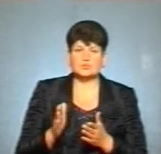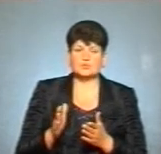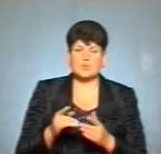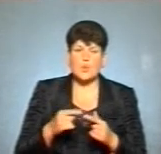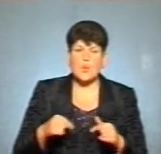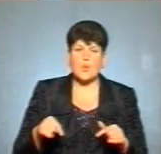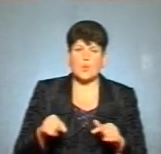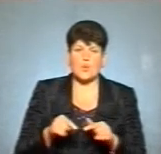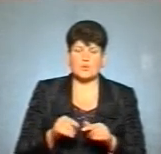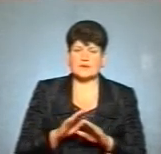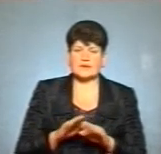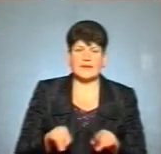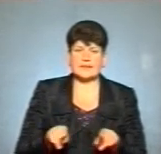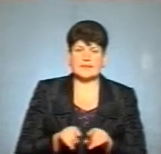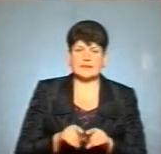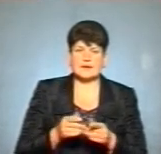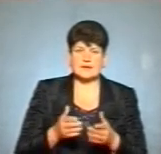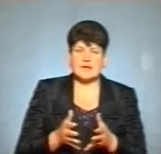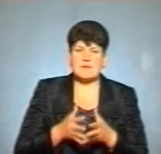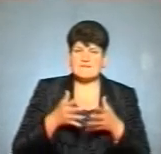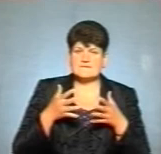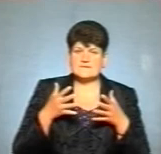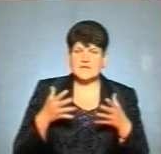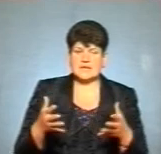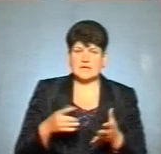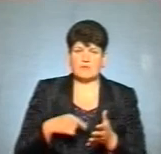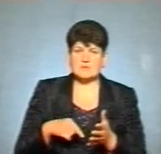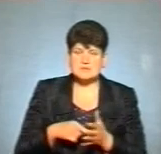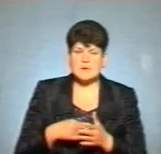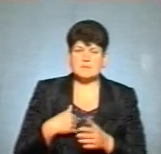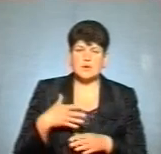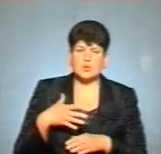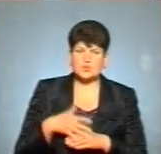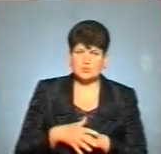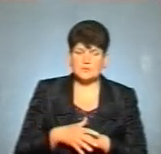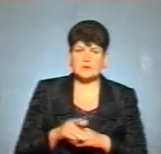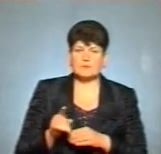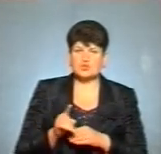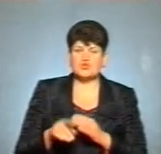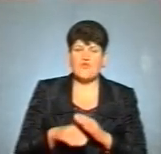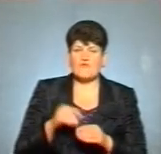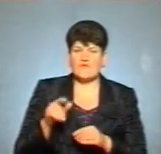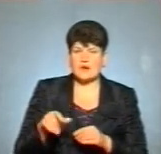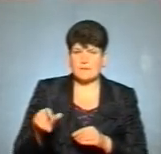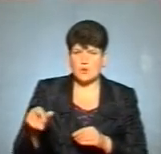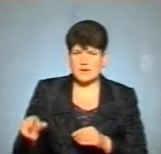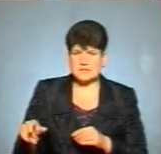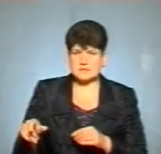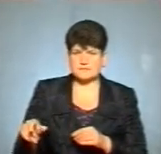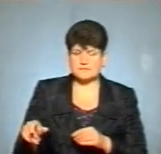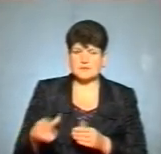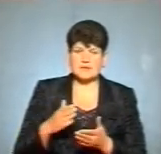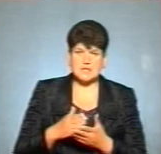округи не такими великими, як це в містах. Хоча ми розуміємо, що виборець